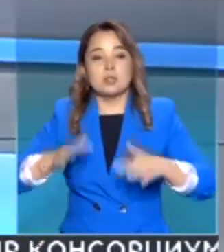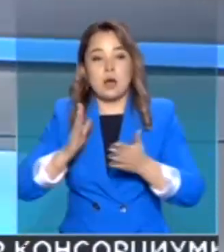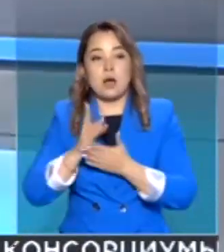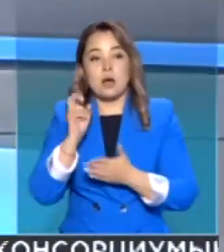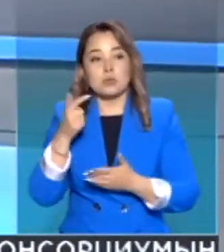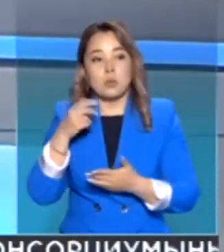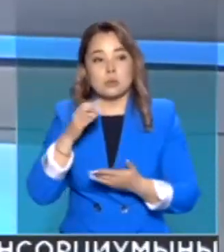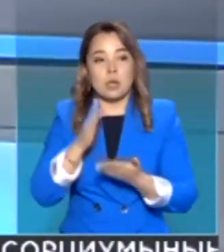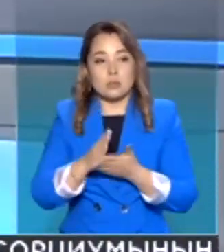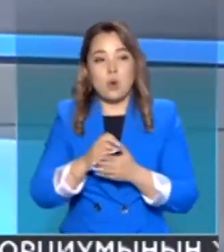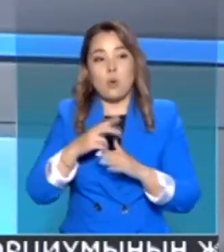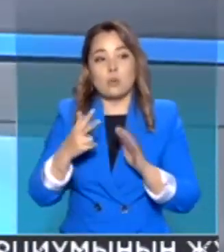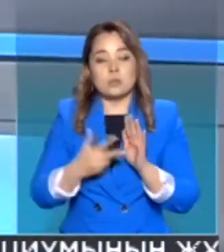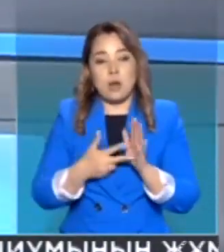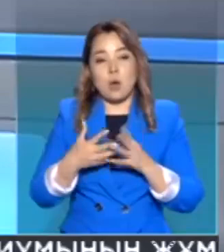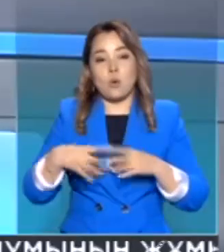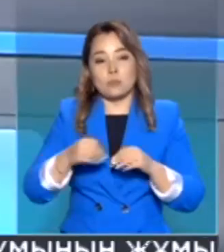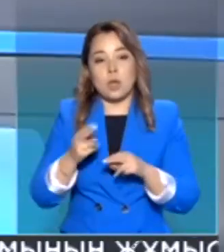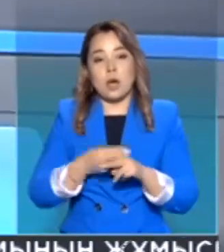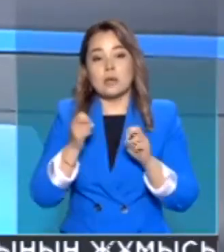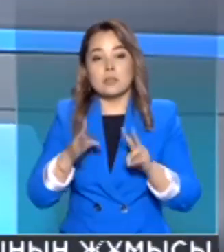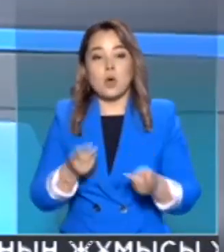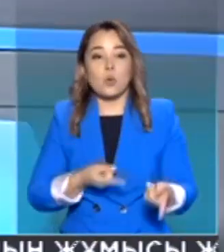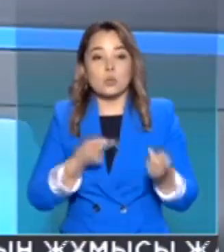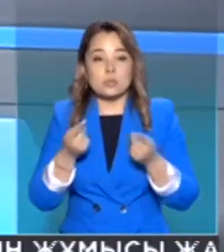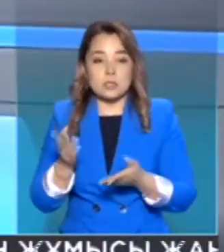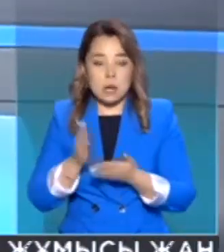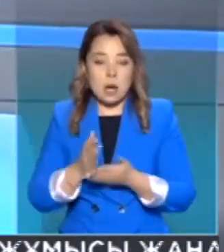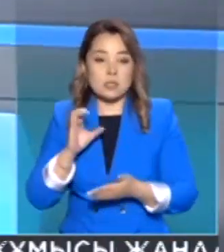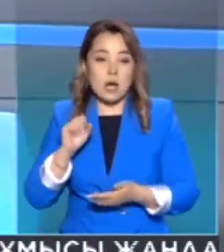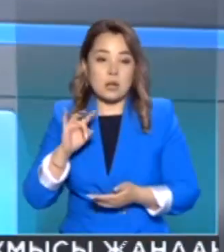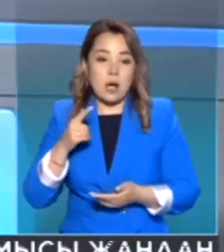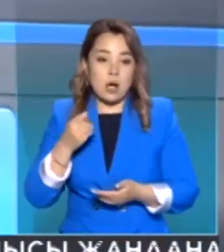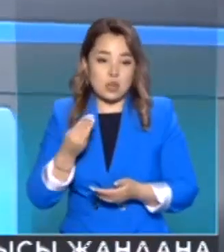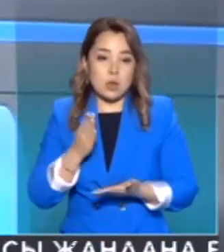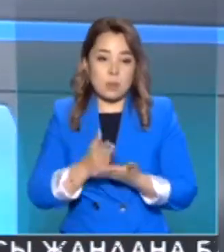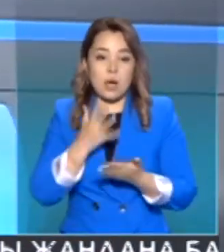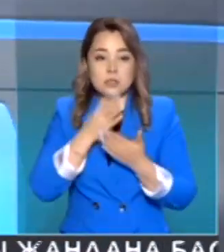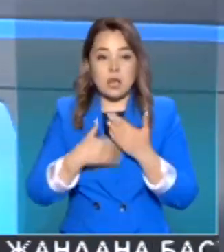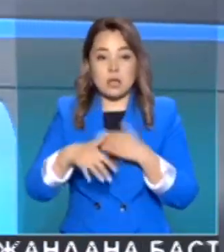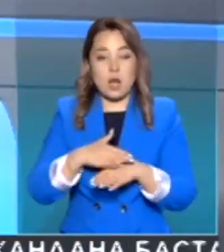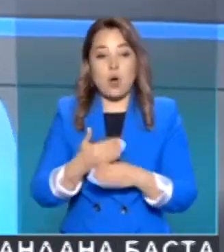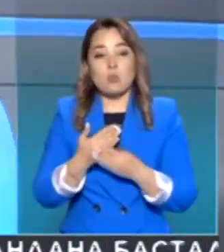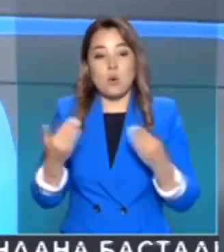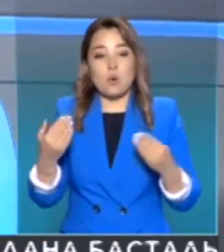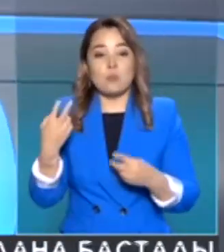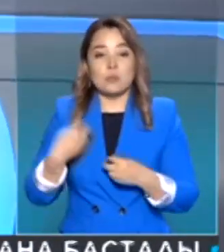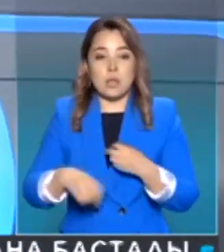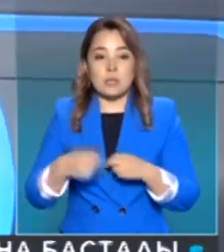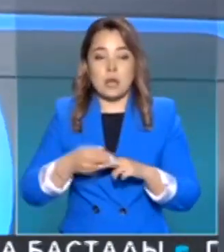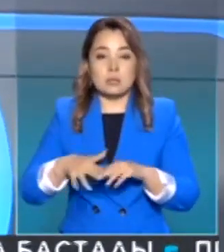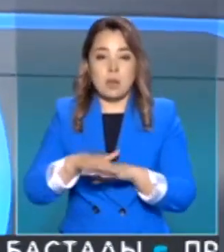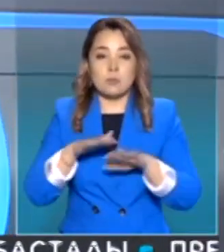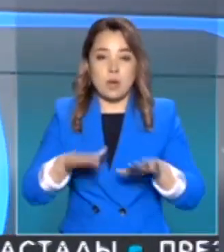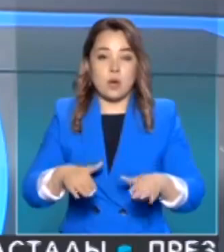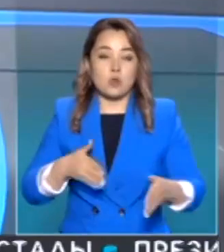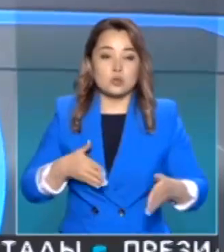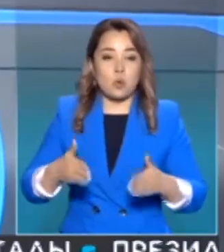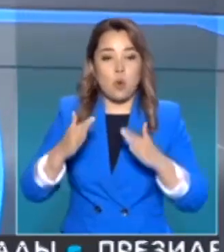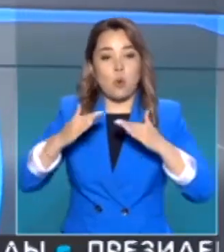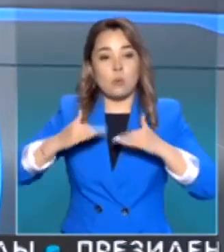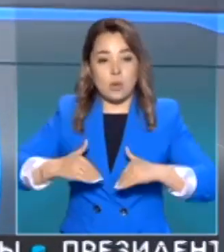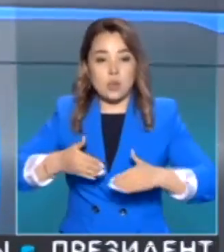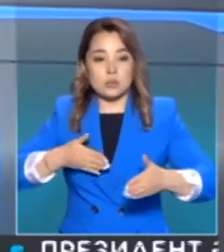Қазығұрт ауданында 18 отбасы қауіпсіз жерге көшірілді. Ал Сарағаштың Бағыс ауылында бөгет бұзылып, орталықпен жалғайтын күре жол